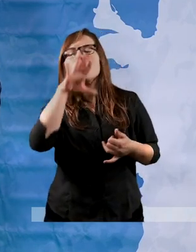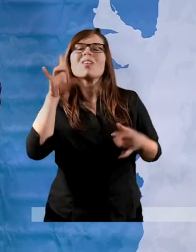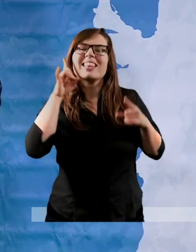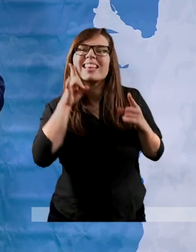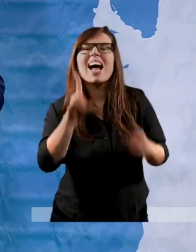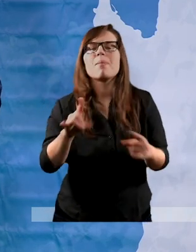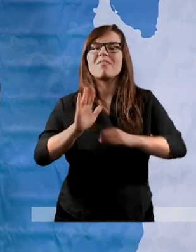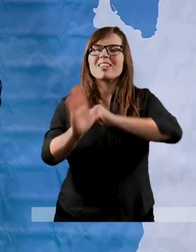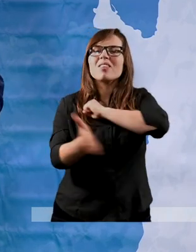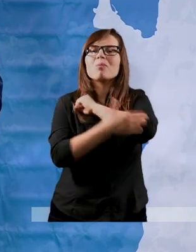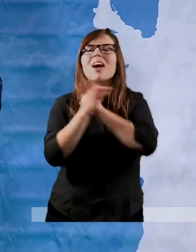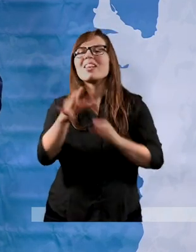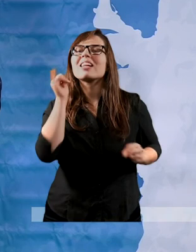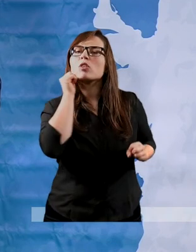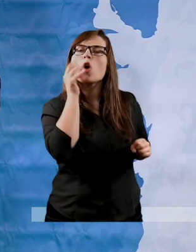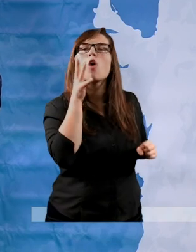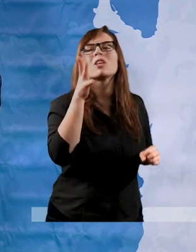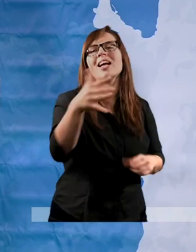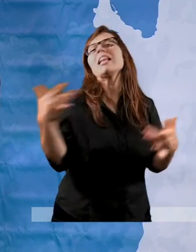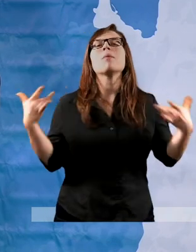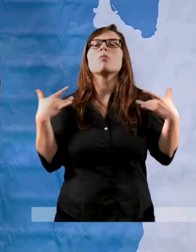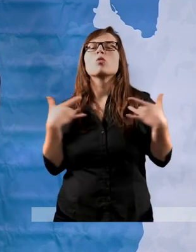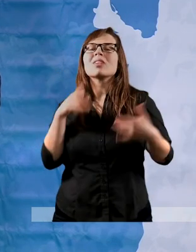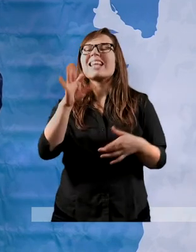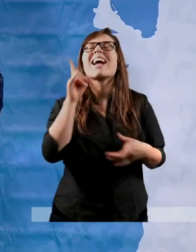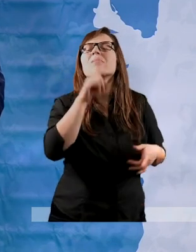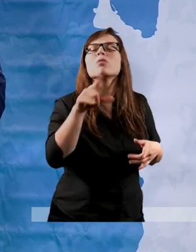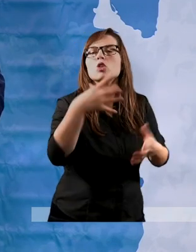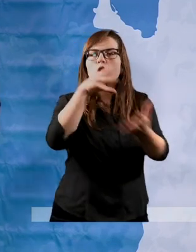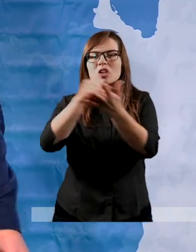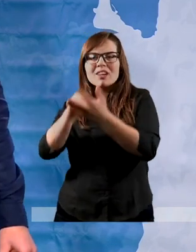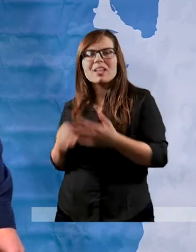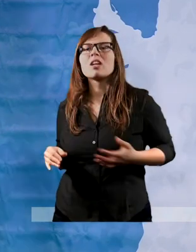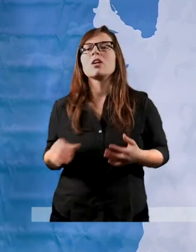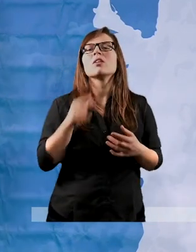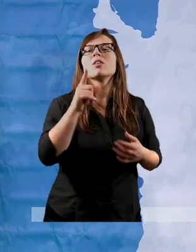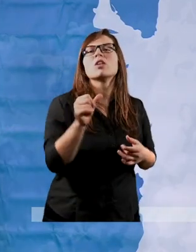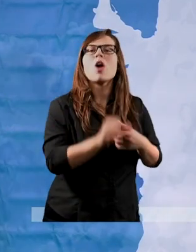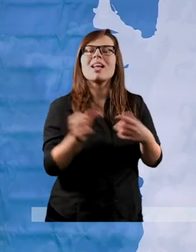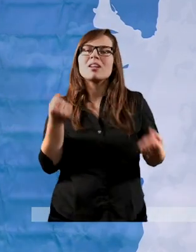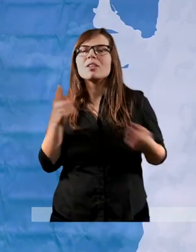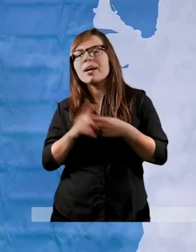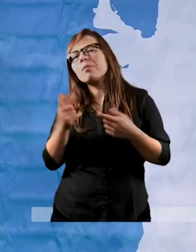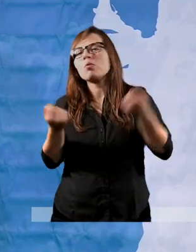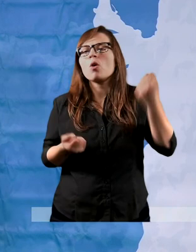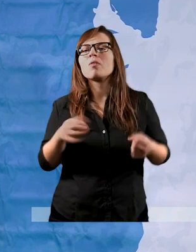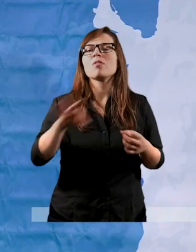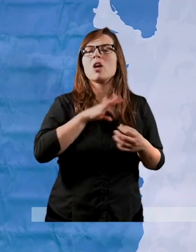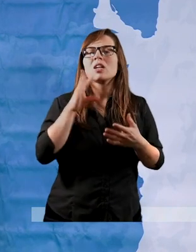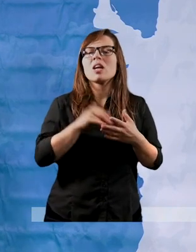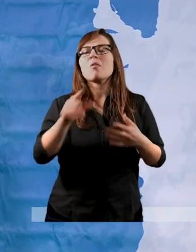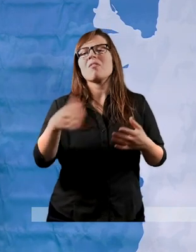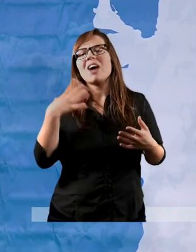Bóg naprawdę wspiera w takim codziennym życiu, bo tego tak naprawdę doświadczymy. W Psalmie 37, w